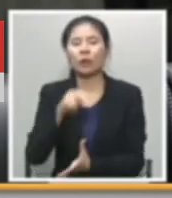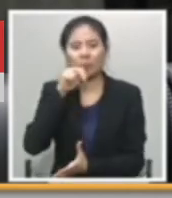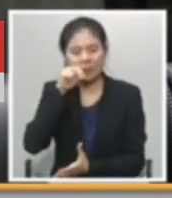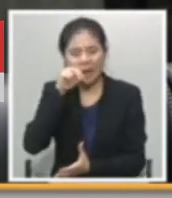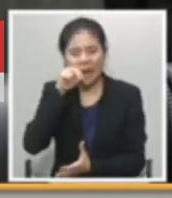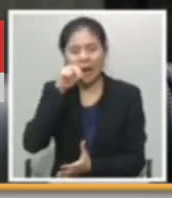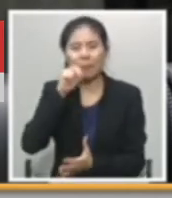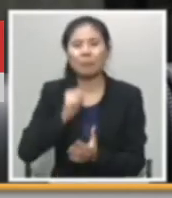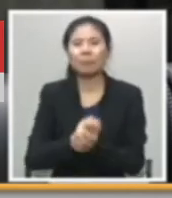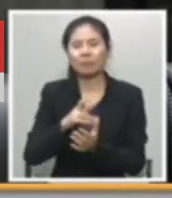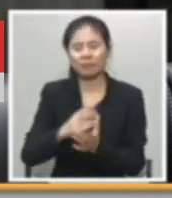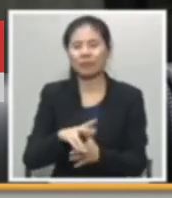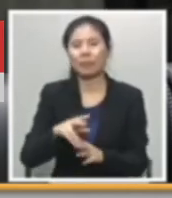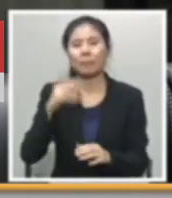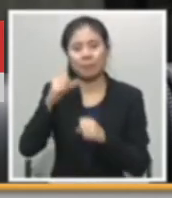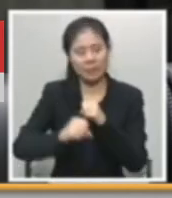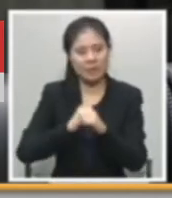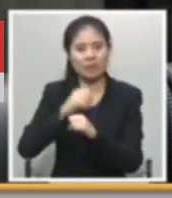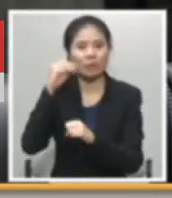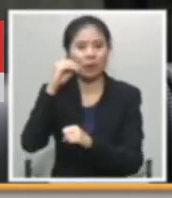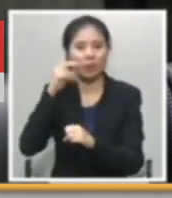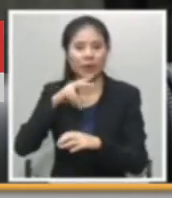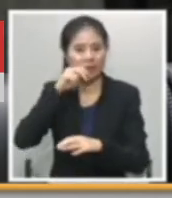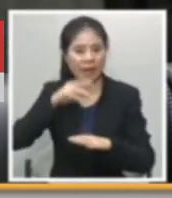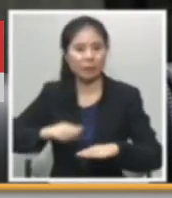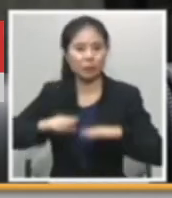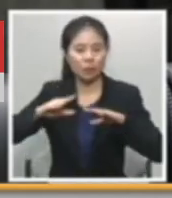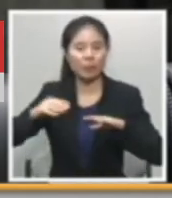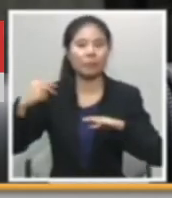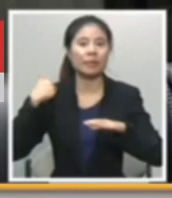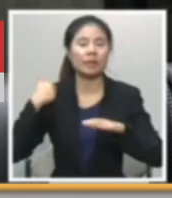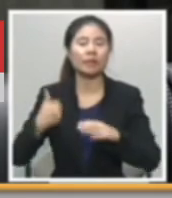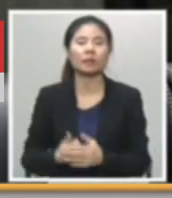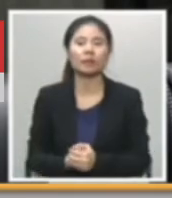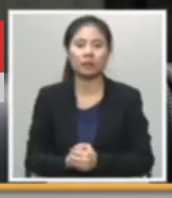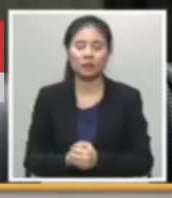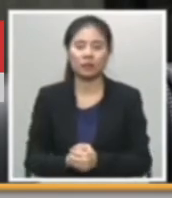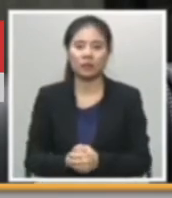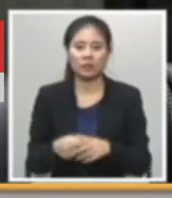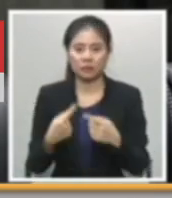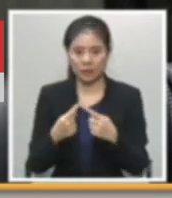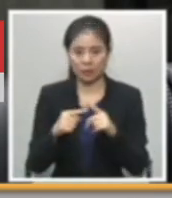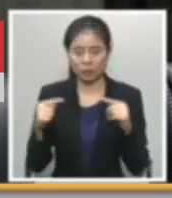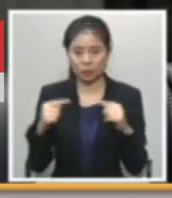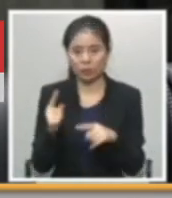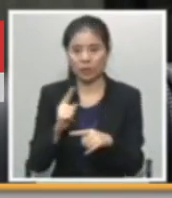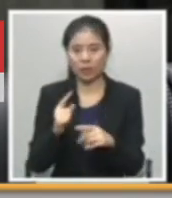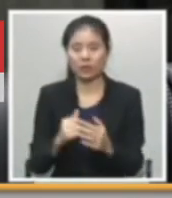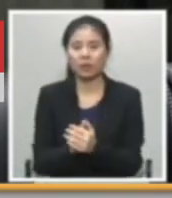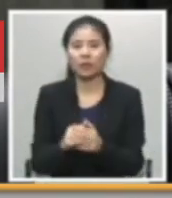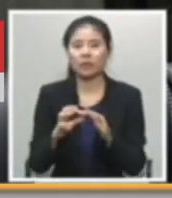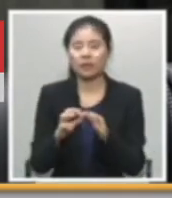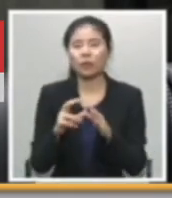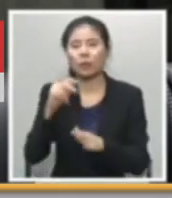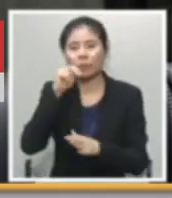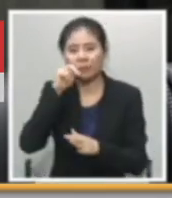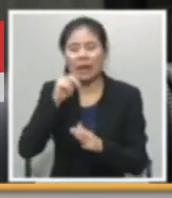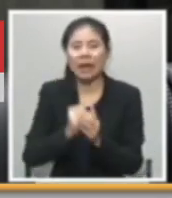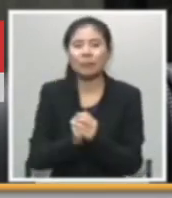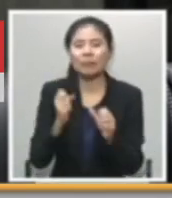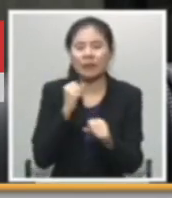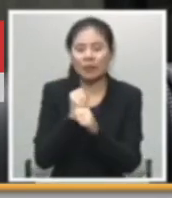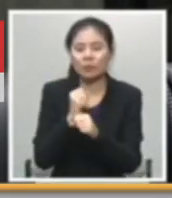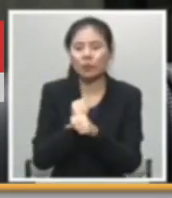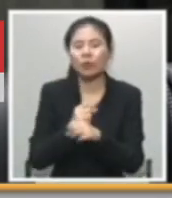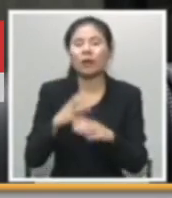ำและน้ำท่วมท่านประธานที่เคารพครับในส่วนของการขาดแคลนน้ำเพื่อการเกษต